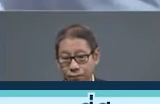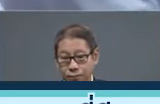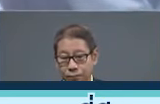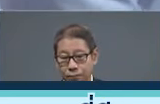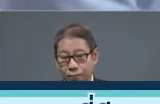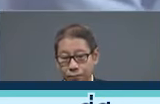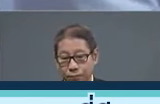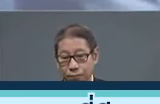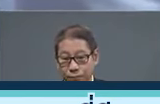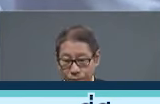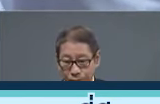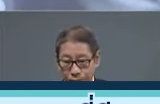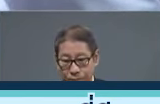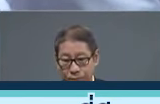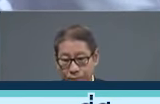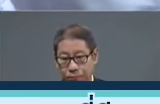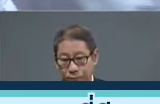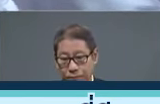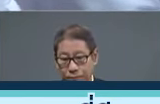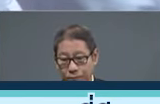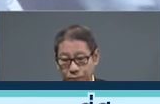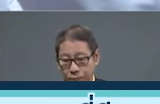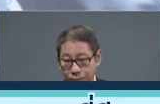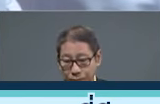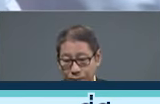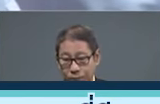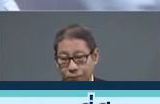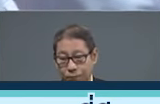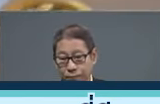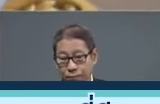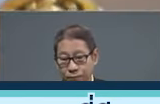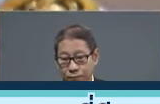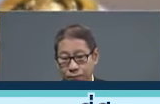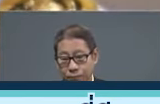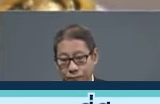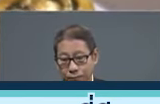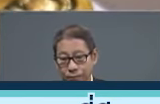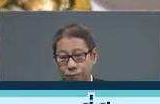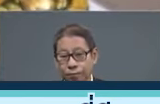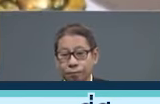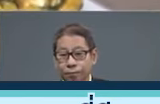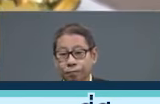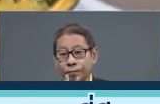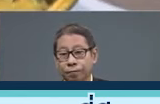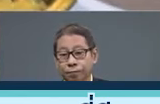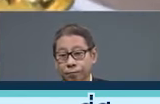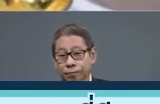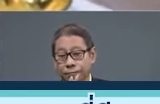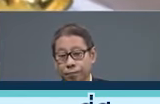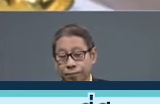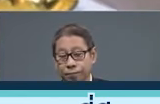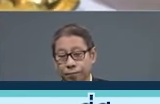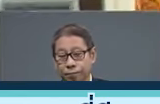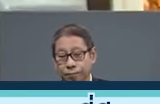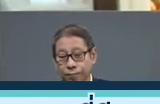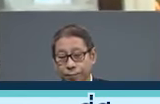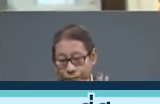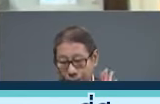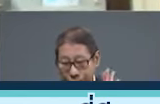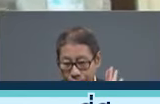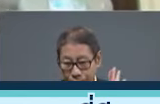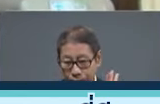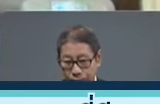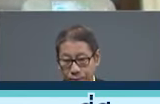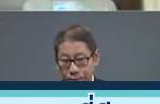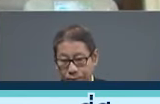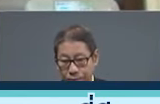เป็นประธานในพิธีถวายสัตย์ปฏิญาณเพื่อเป็นข้าราชการที่ดีและเป็นพลังของแผ่นดินและลงนามถวายพระพรชัยมงคล